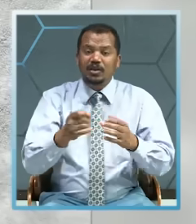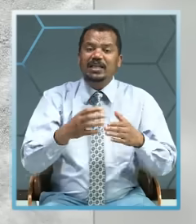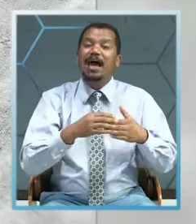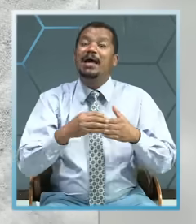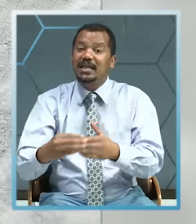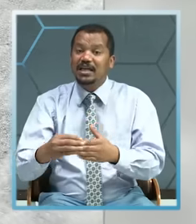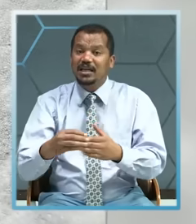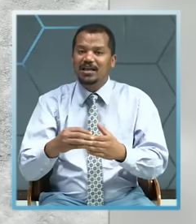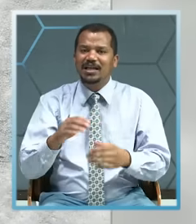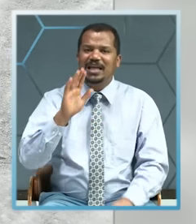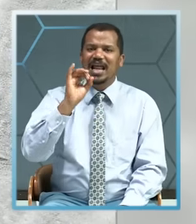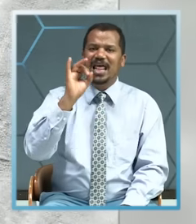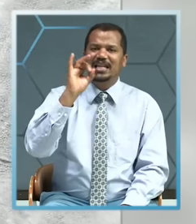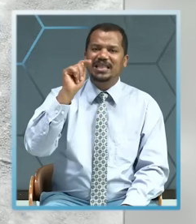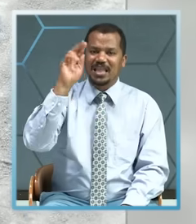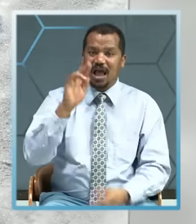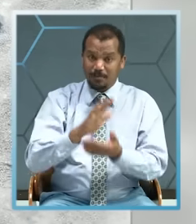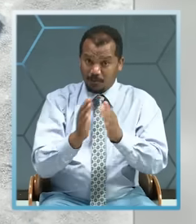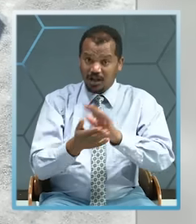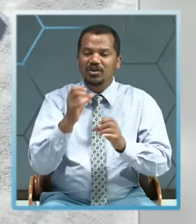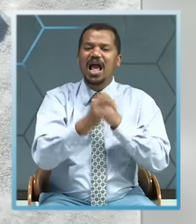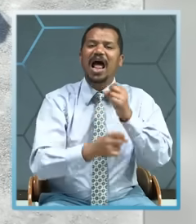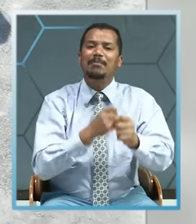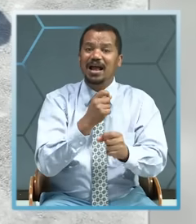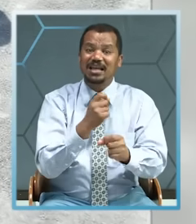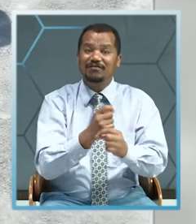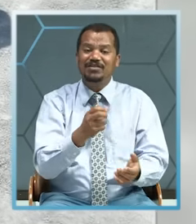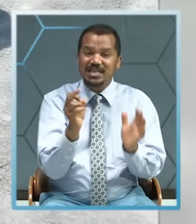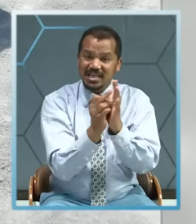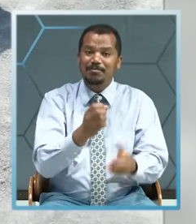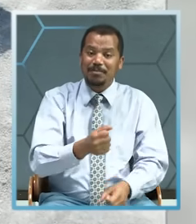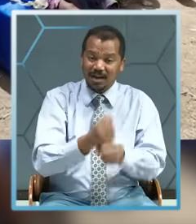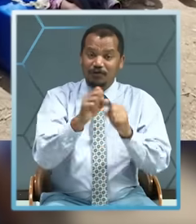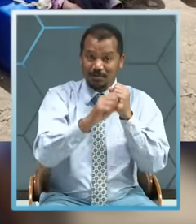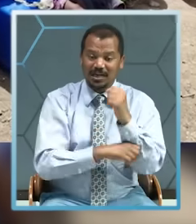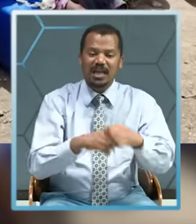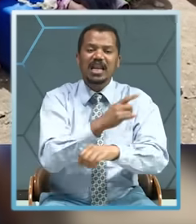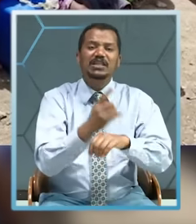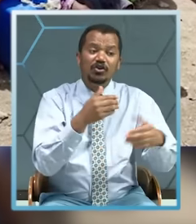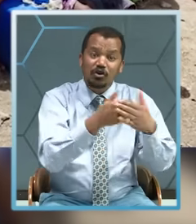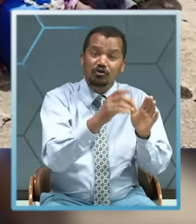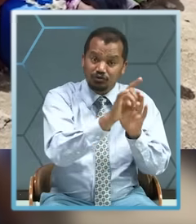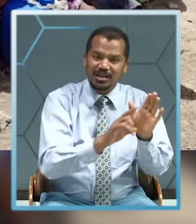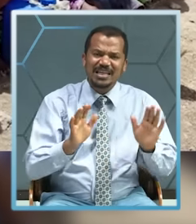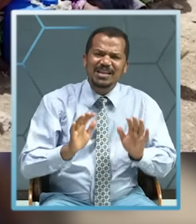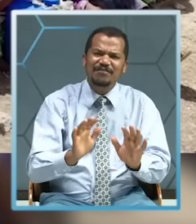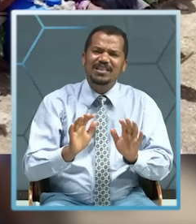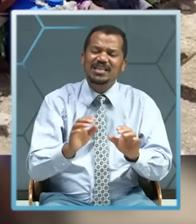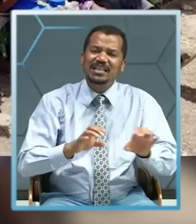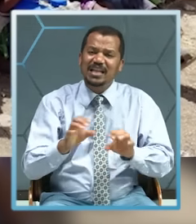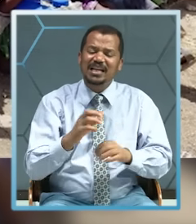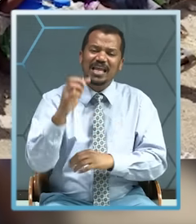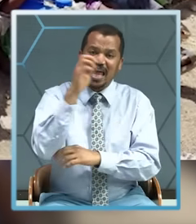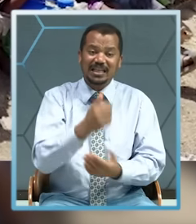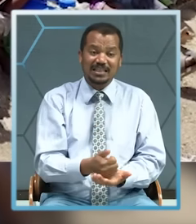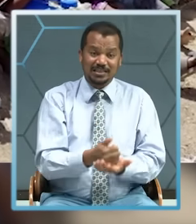ድርጅቶች ከመርህ አኳያ ገለልተኛ በመሆናቸውና የዓለም አቀፍ ህግም በሚደግፈው መሰረት ለዜጎቹ ይደርሱ ዘንድ ግፊት